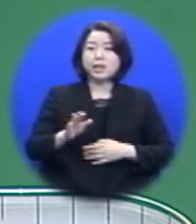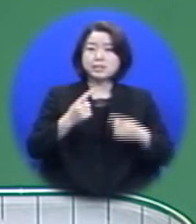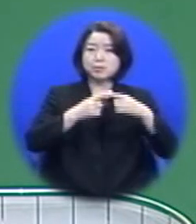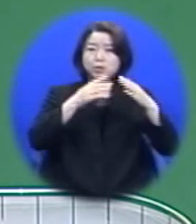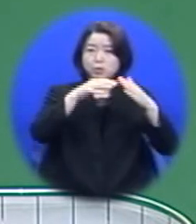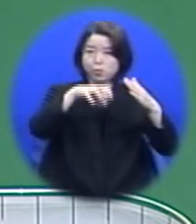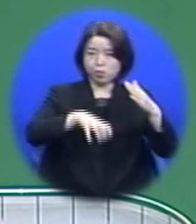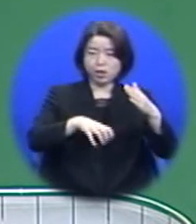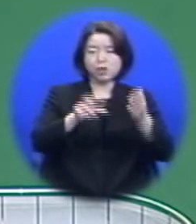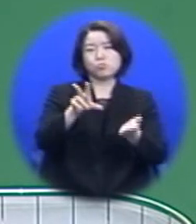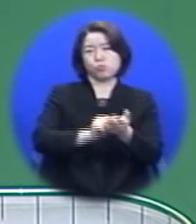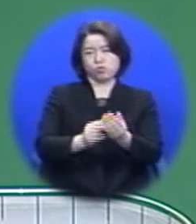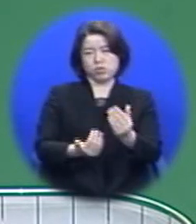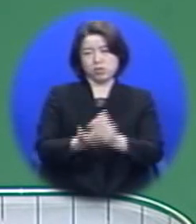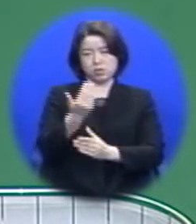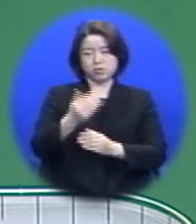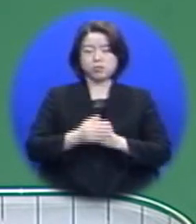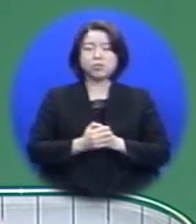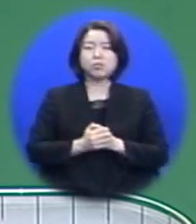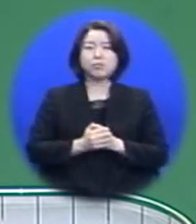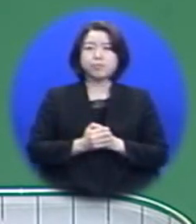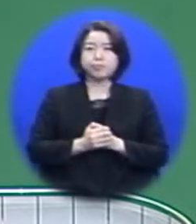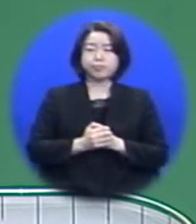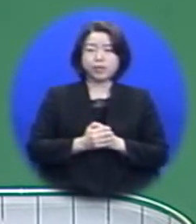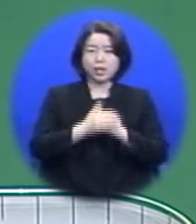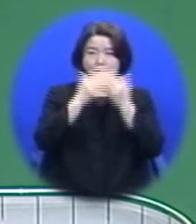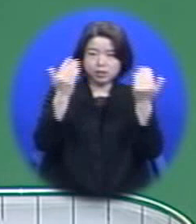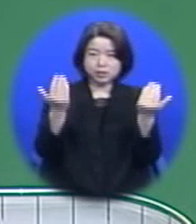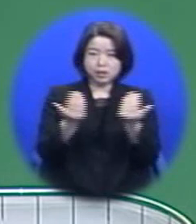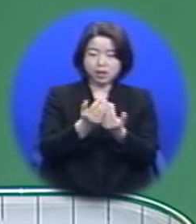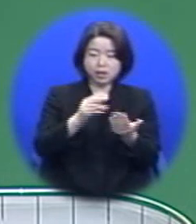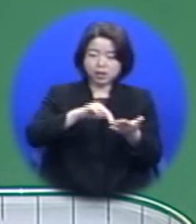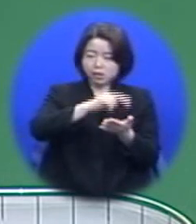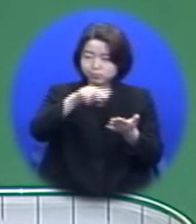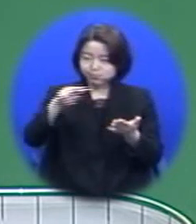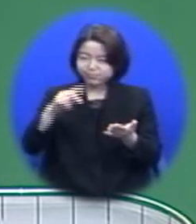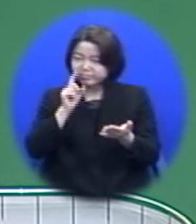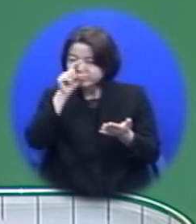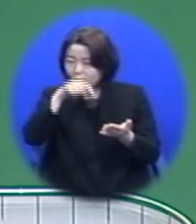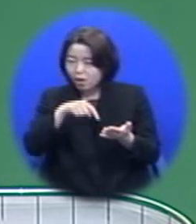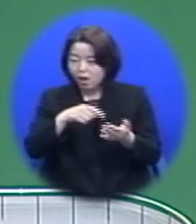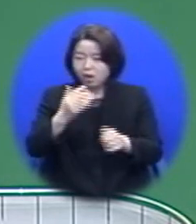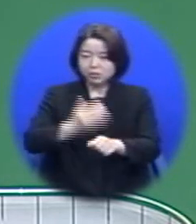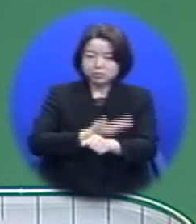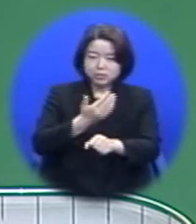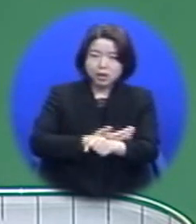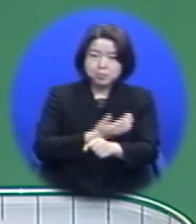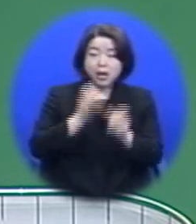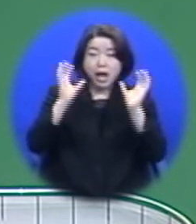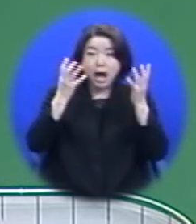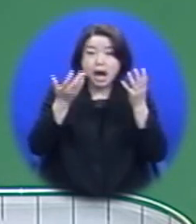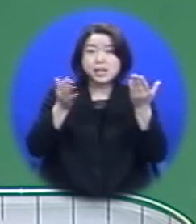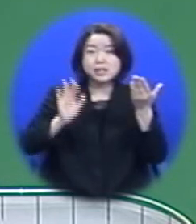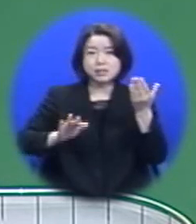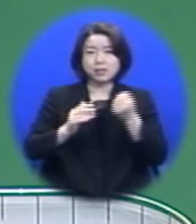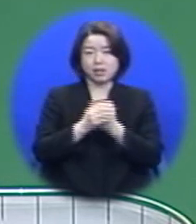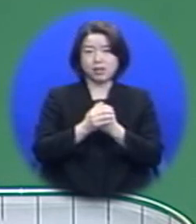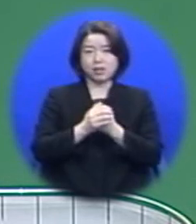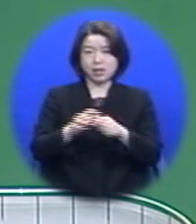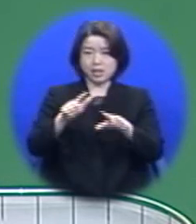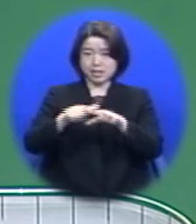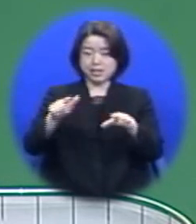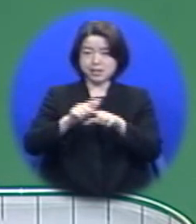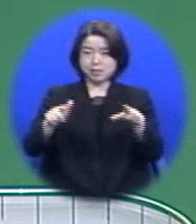안에 문제가 생겼습니다 다들 불안하고 깡패고 그런 아이들인데 일반